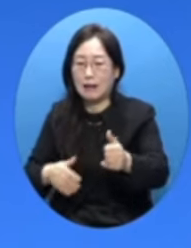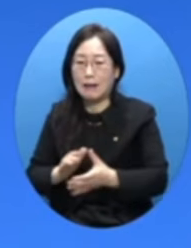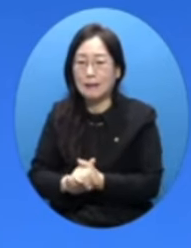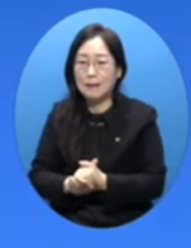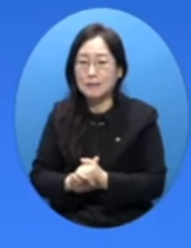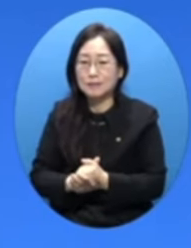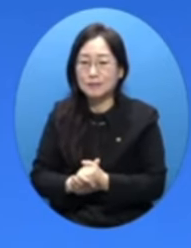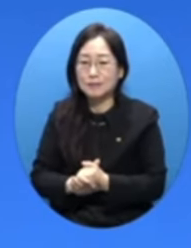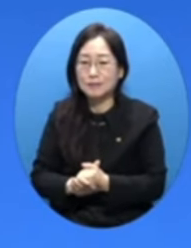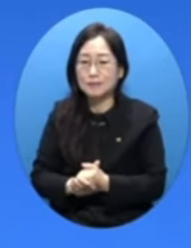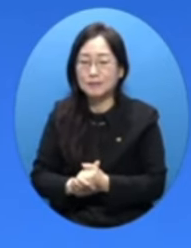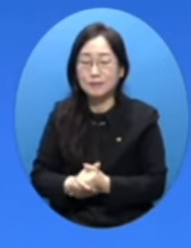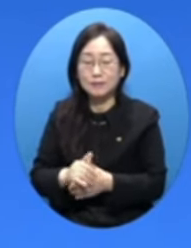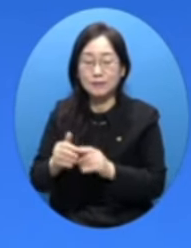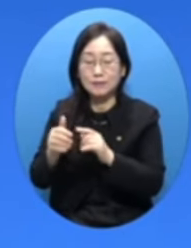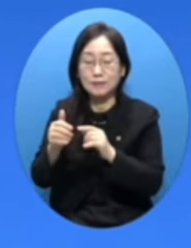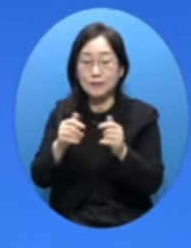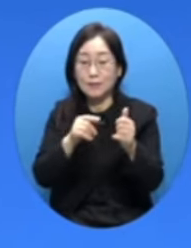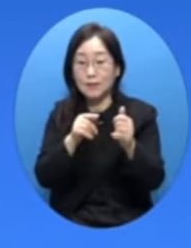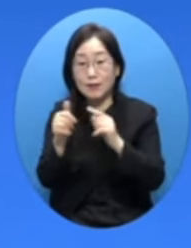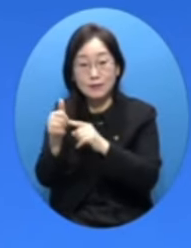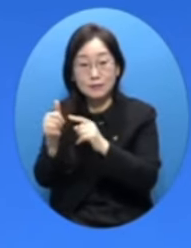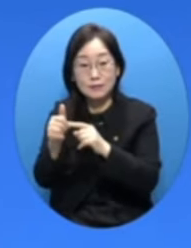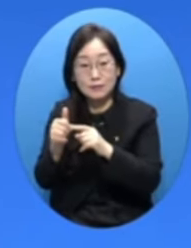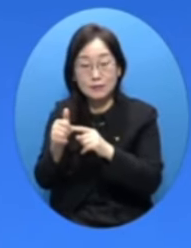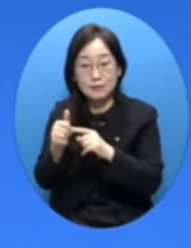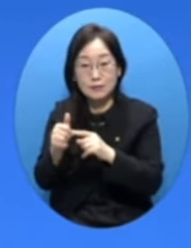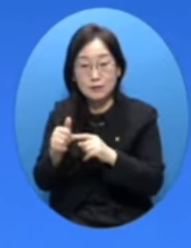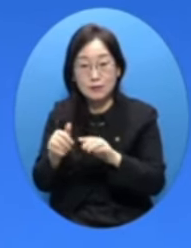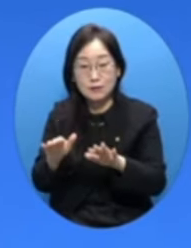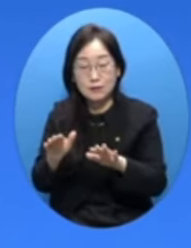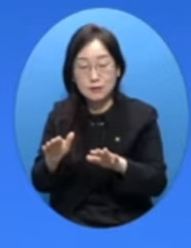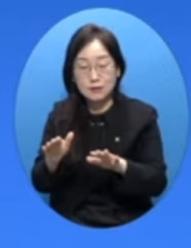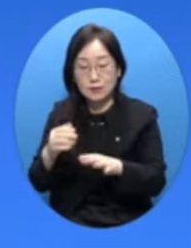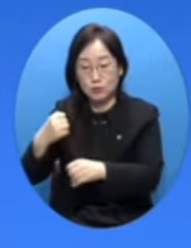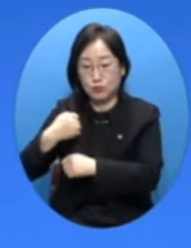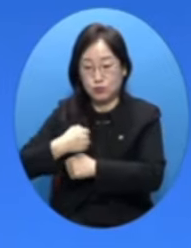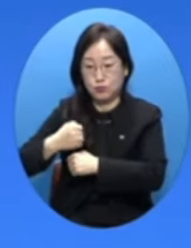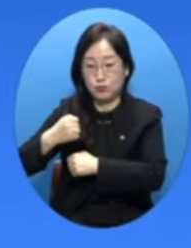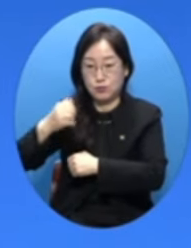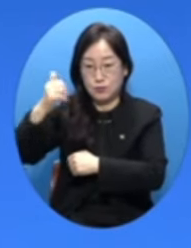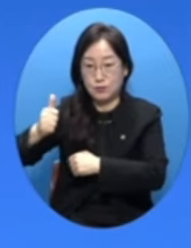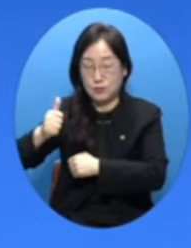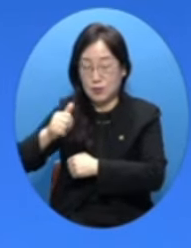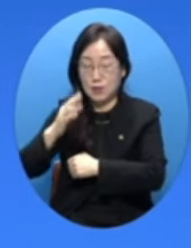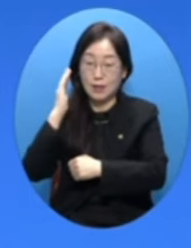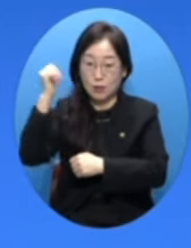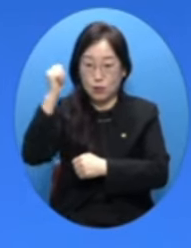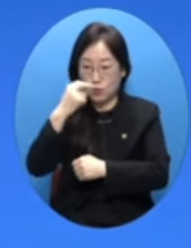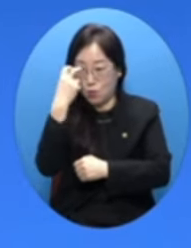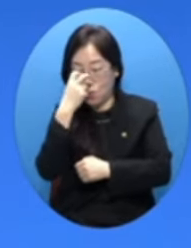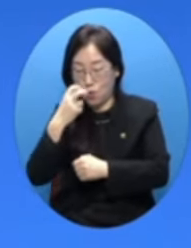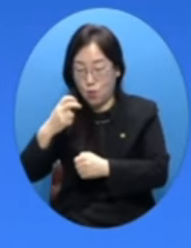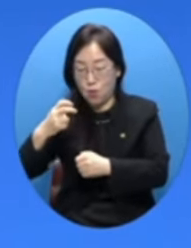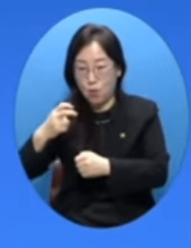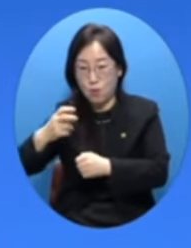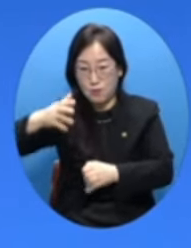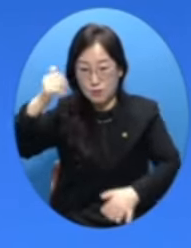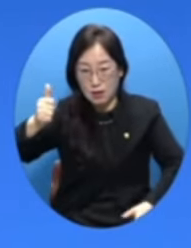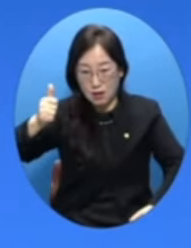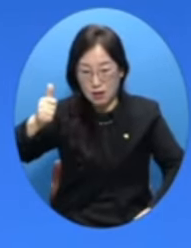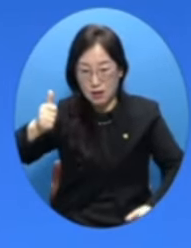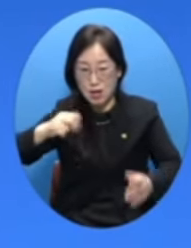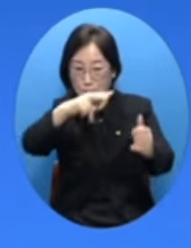그가 당시 실세인 시위대장, 요즘 말하면 대통령 경호실장의 미움을 받아서 감옥에